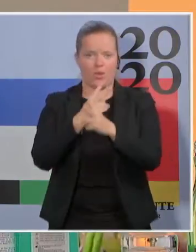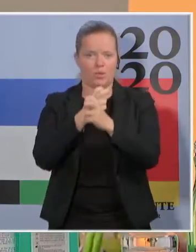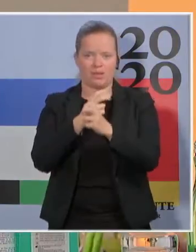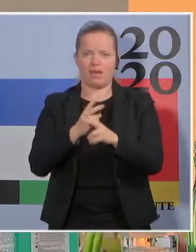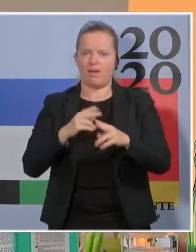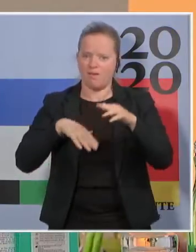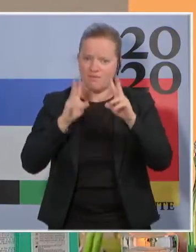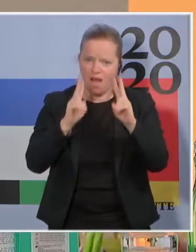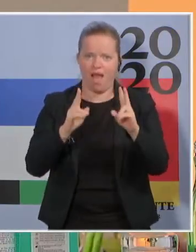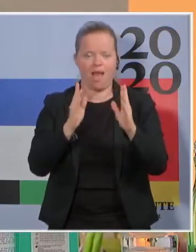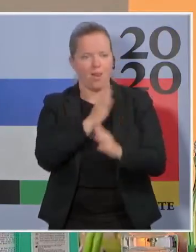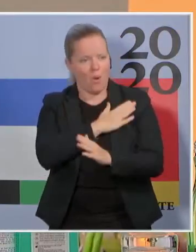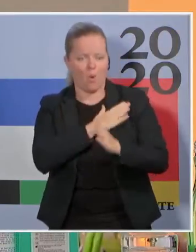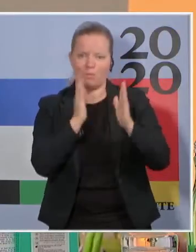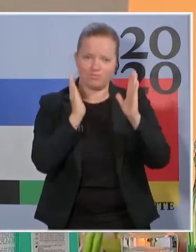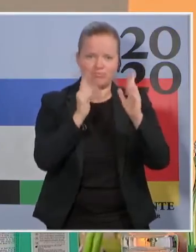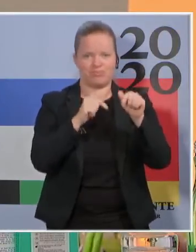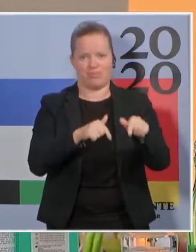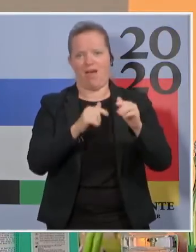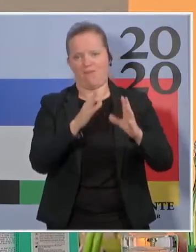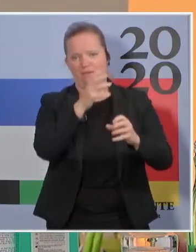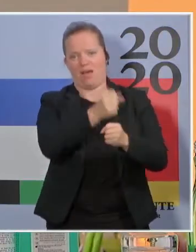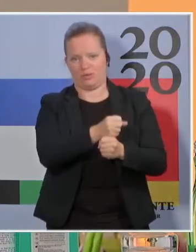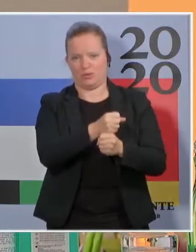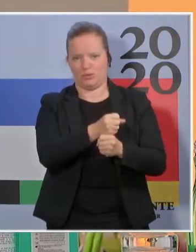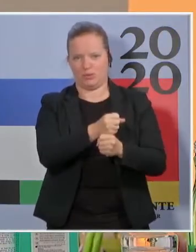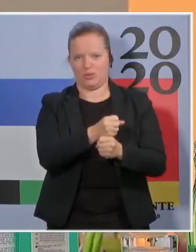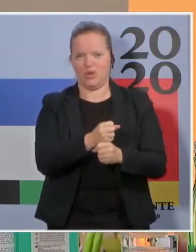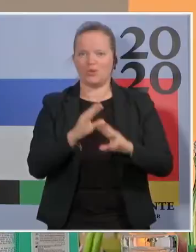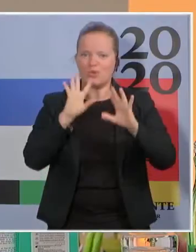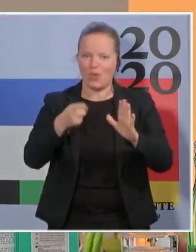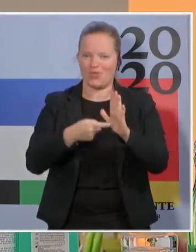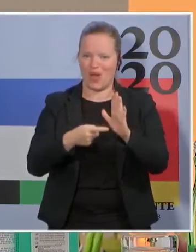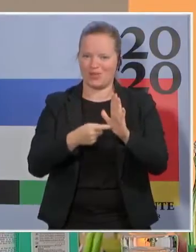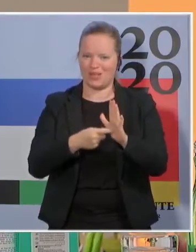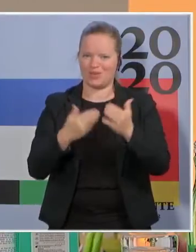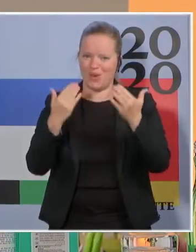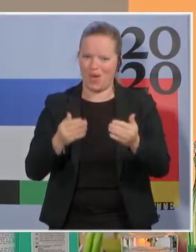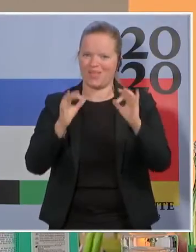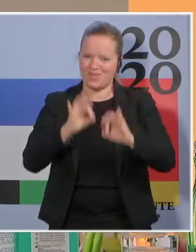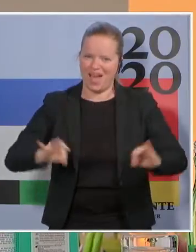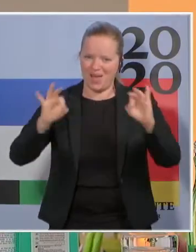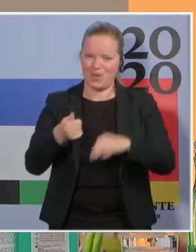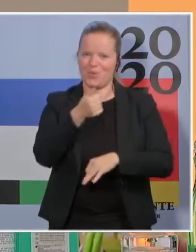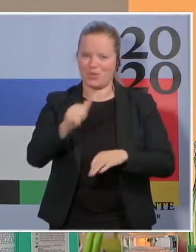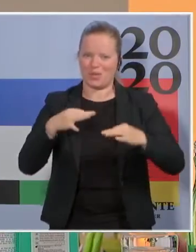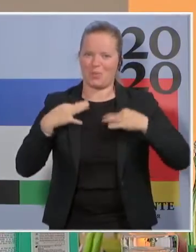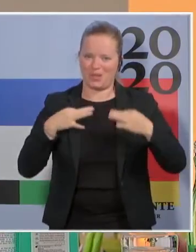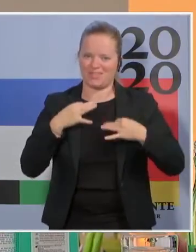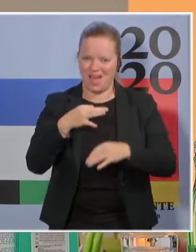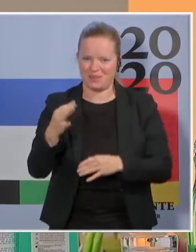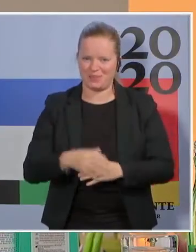unsere Verfassung. Schön, eine ideale Voraussetzung für das Fest zu ihrem 100. Geburtstag. Sie